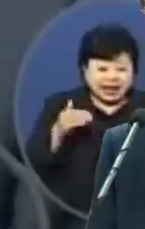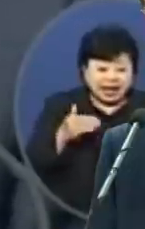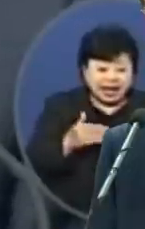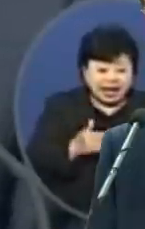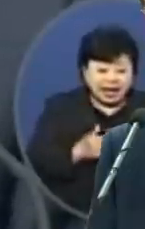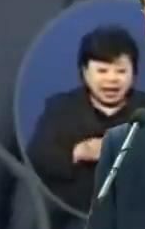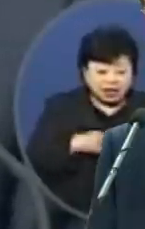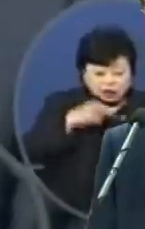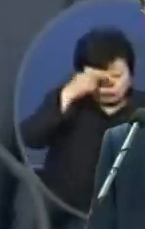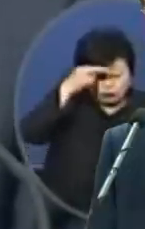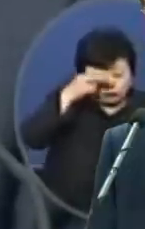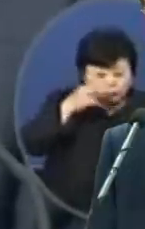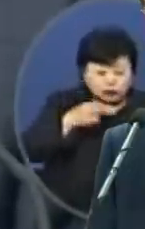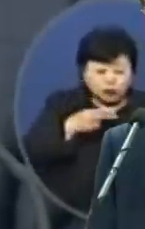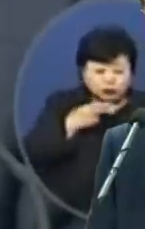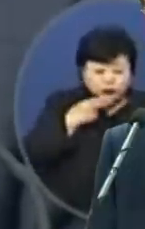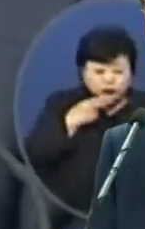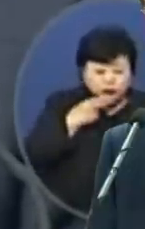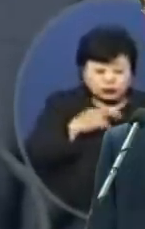술이 안 됐어요.